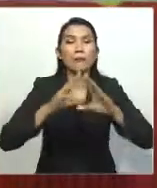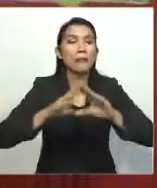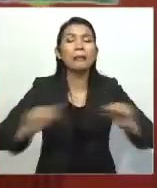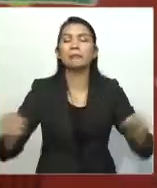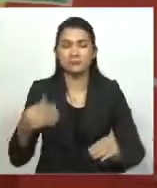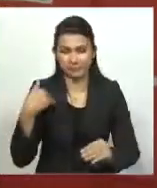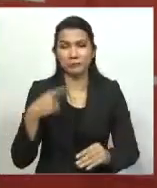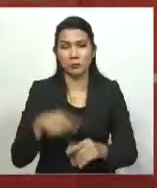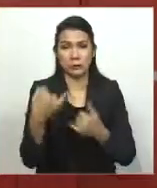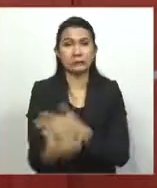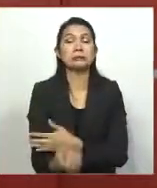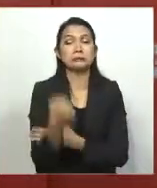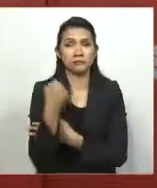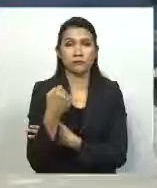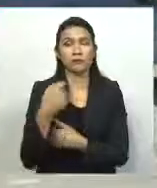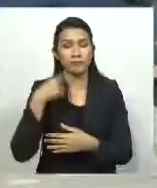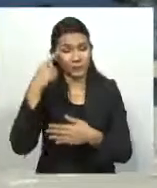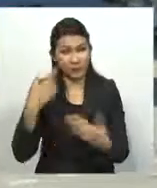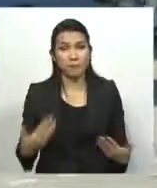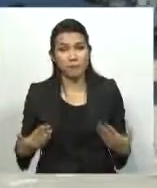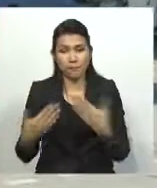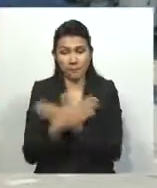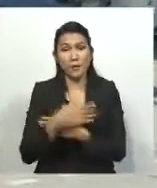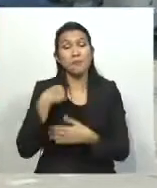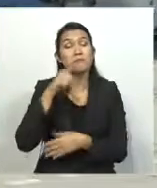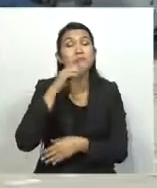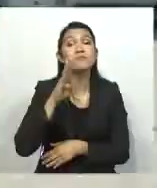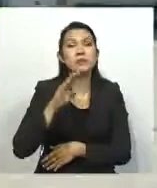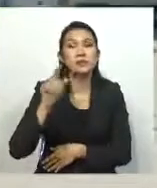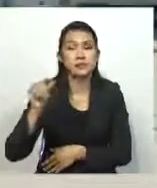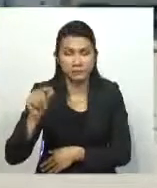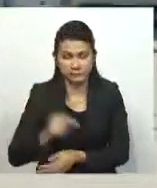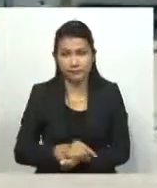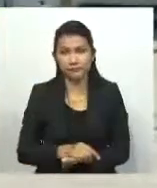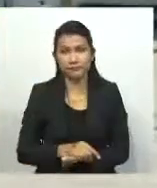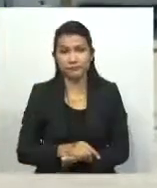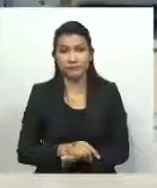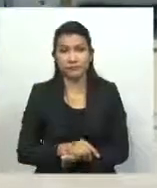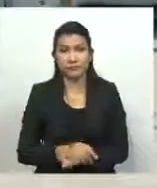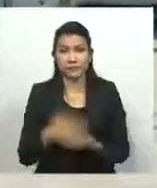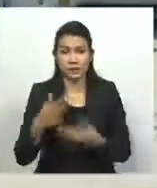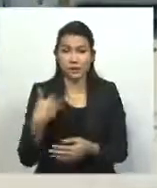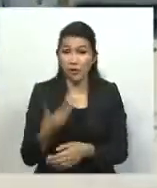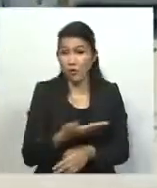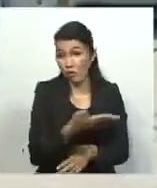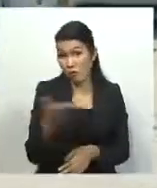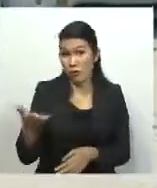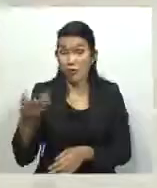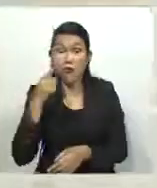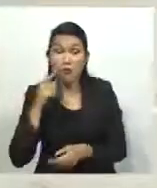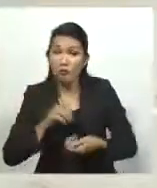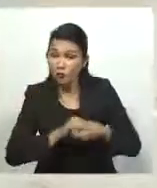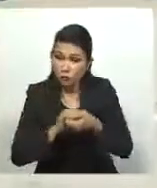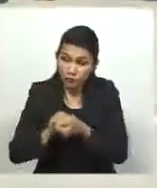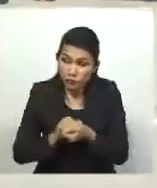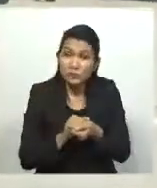ที่จะเข้มข้นทีเดียวนะคร ับ ก็เป็นจุดเริ่มต้นของการเปลี่ยนมาใช้น้ำมัน B20 เหมือนกันนะคะ นอกจากนี้นะครับก็มีการขอความร่วมมือนะครับหน่วยง